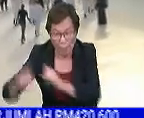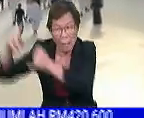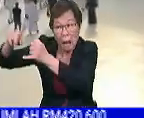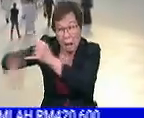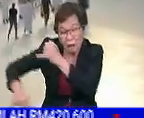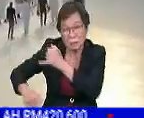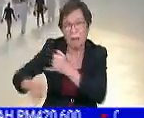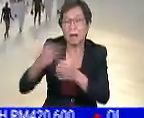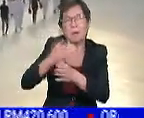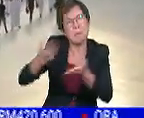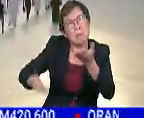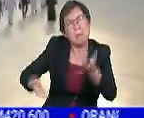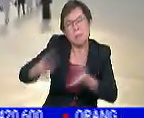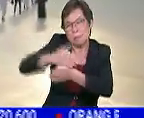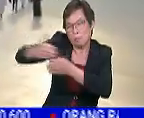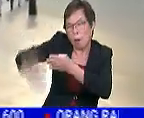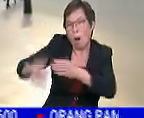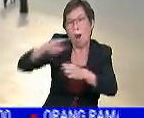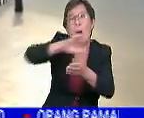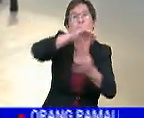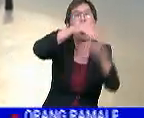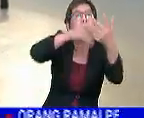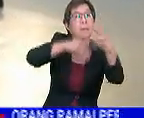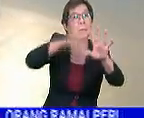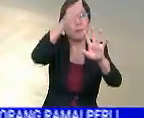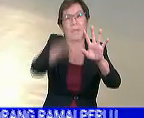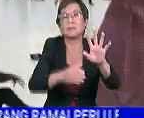dijangka dapat diselesaikan pertengahan bulan